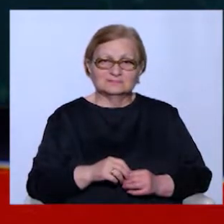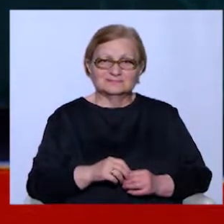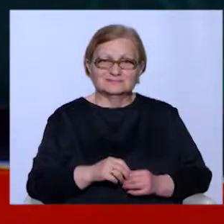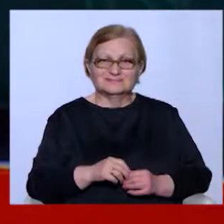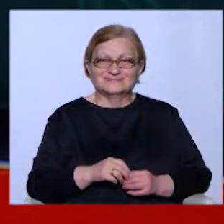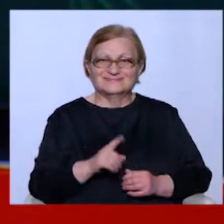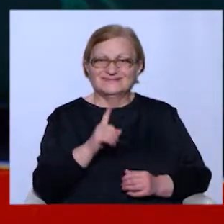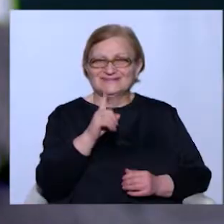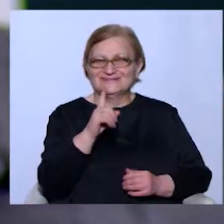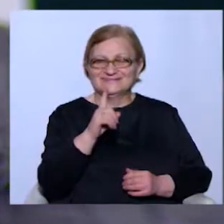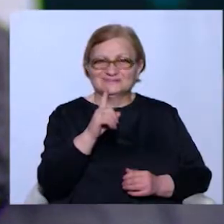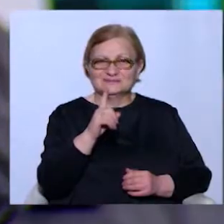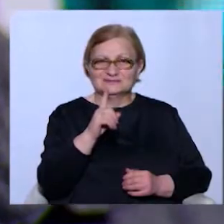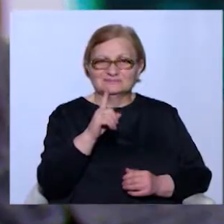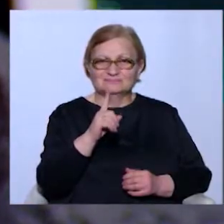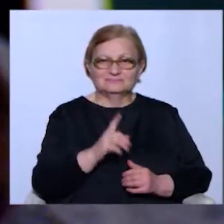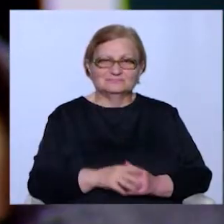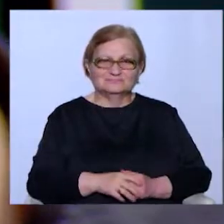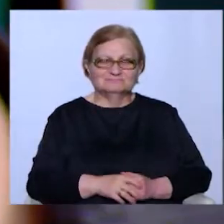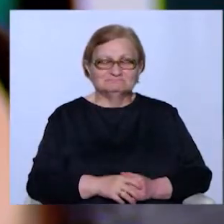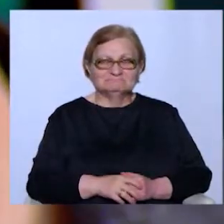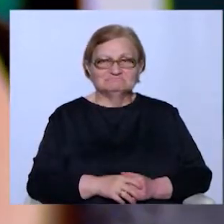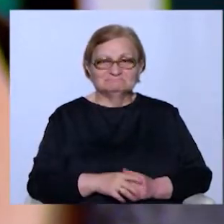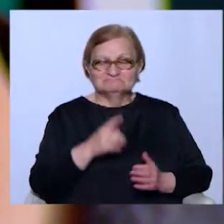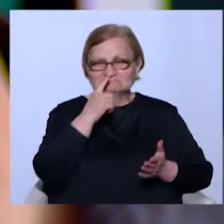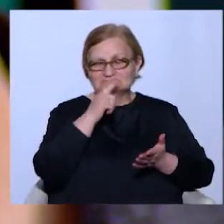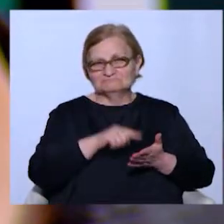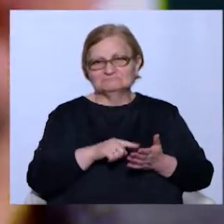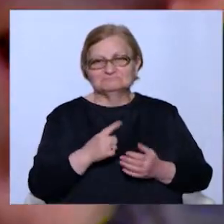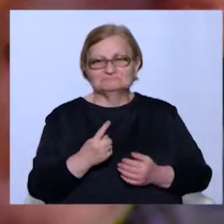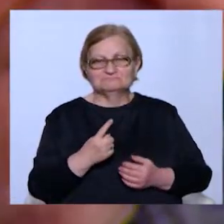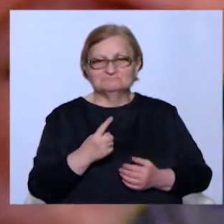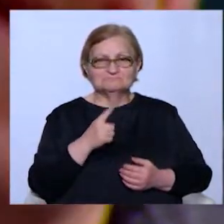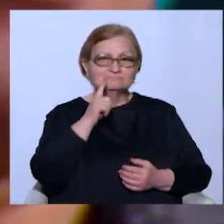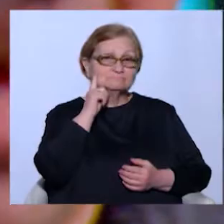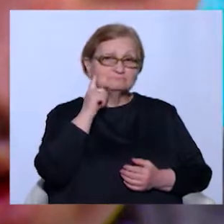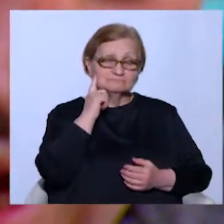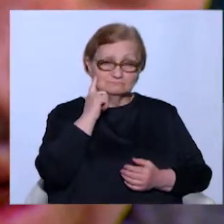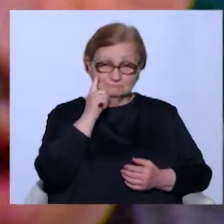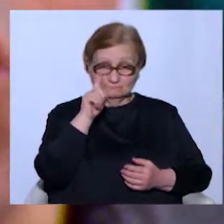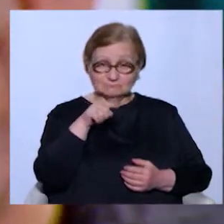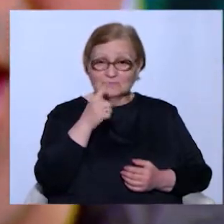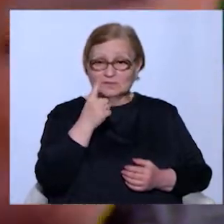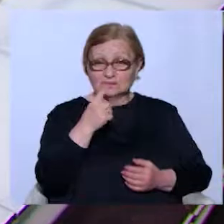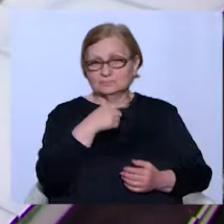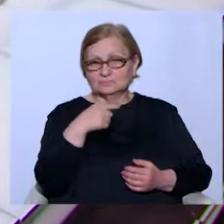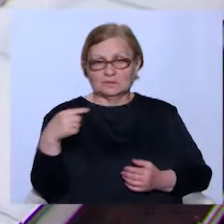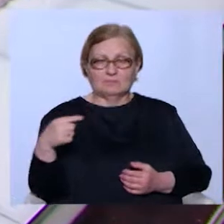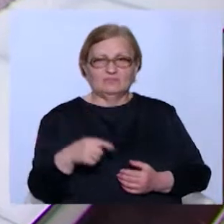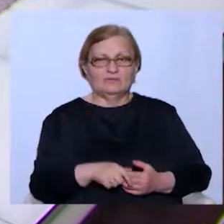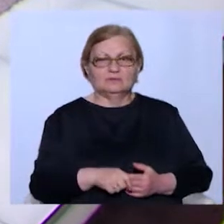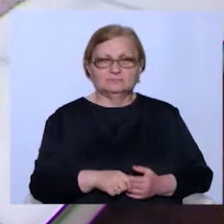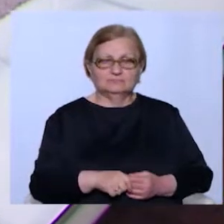ახლა ერთიანი. ერთიანი მოგვივიდა. ესე იგი მწვანე კამათელი ერთიანი, უნდა